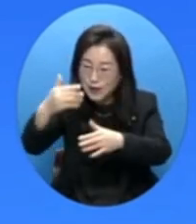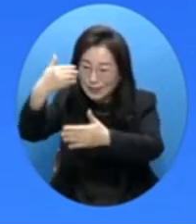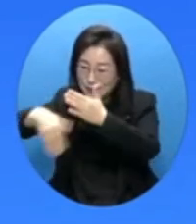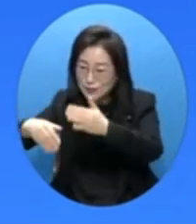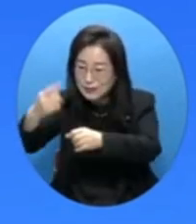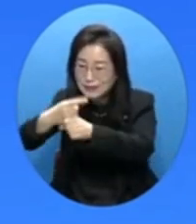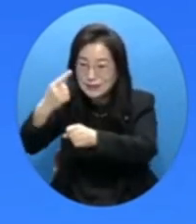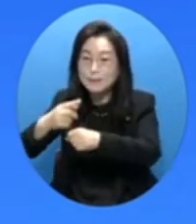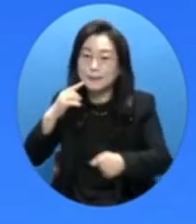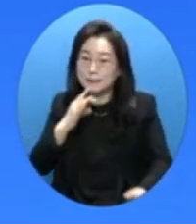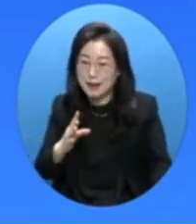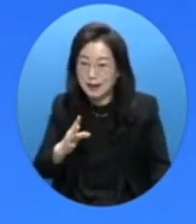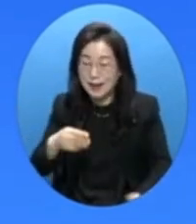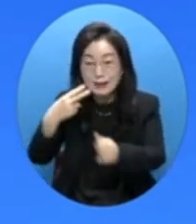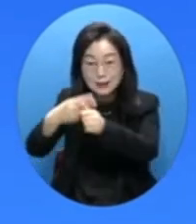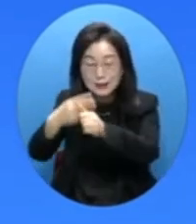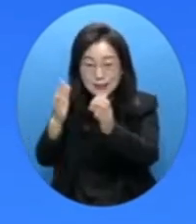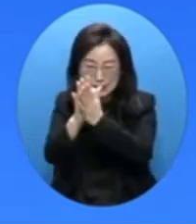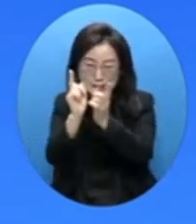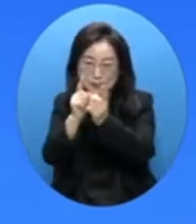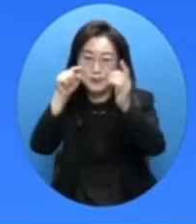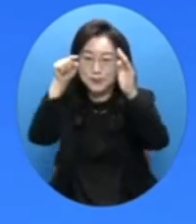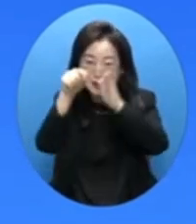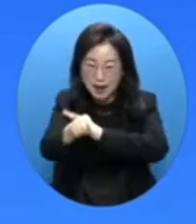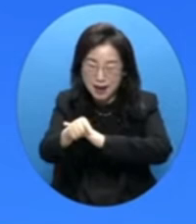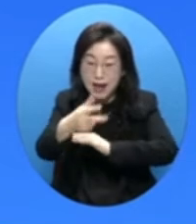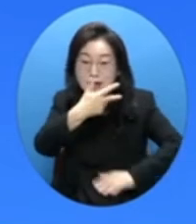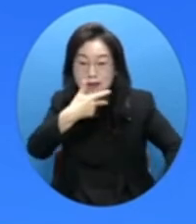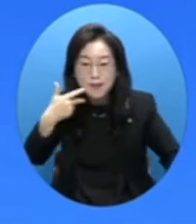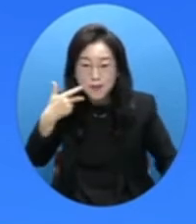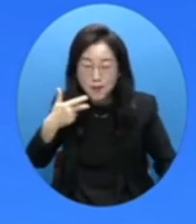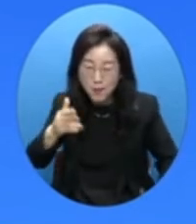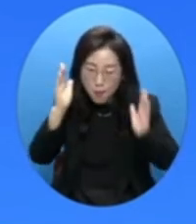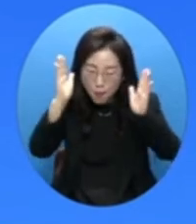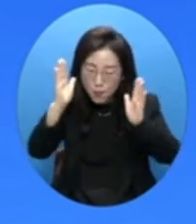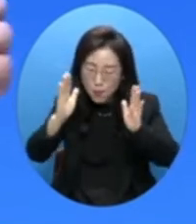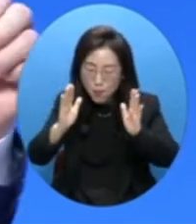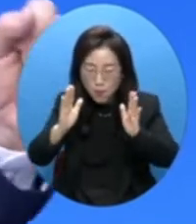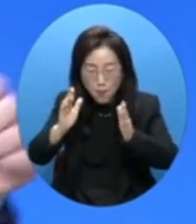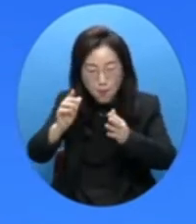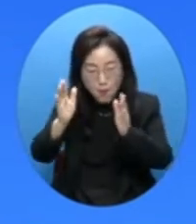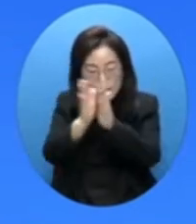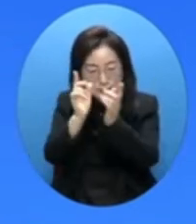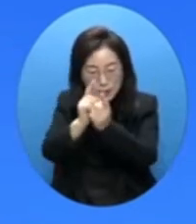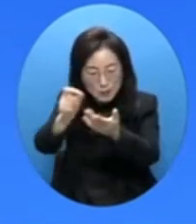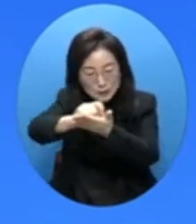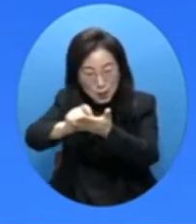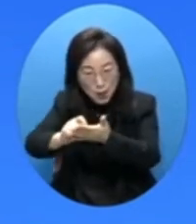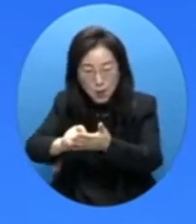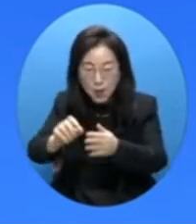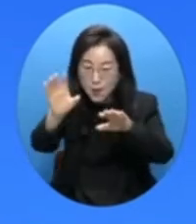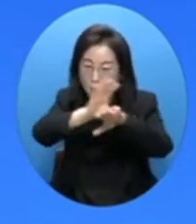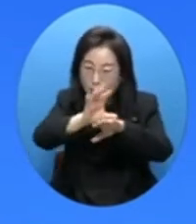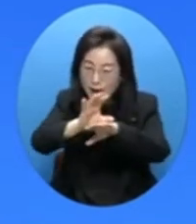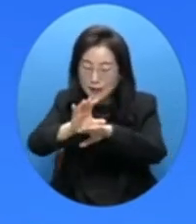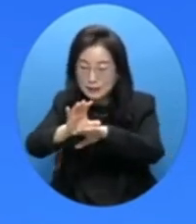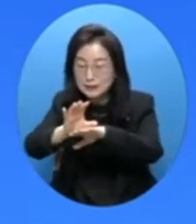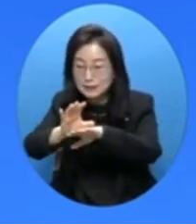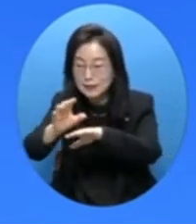1시간만 선생님이 가서 그 공부한 것을 봐주면 어떻겠나 온라인 오프라인을 연결하는